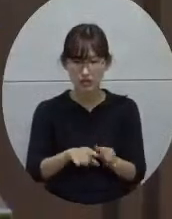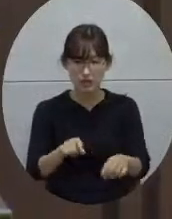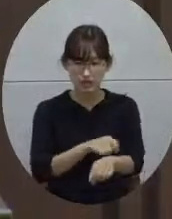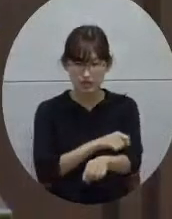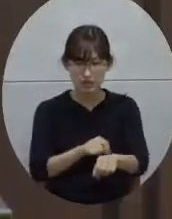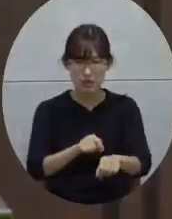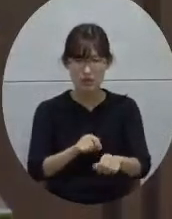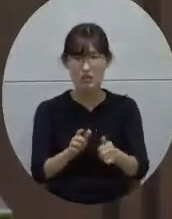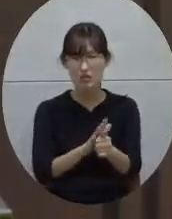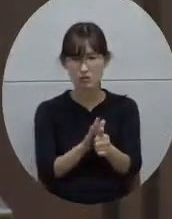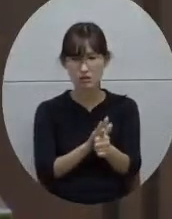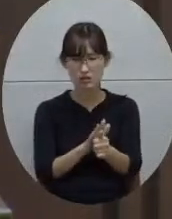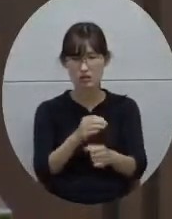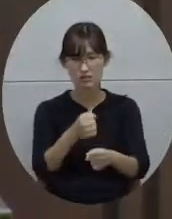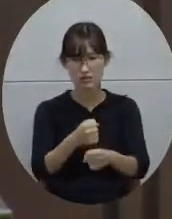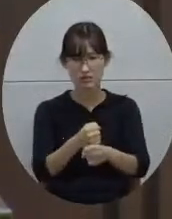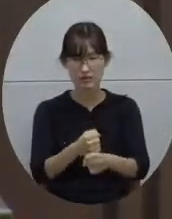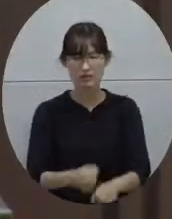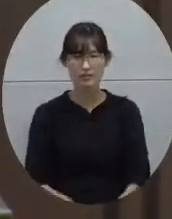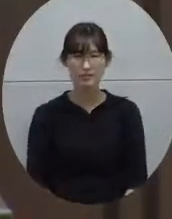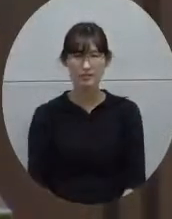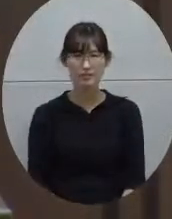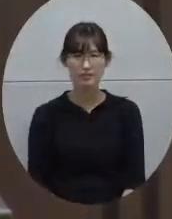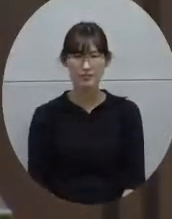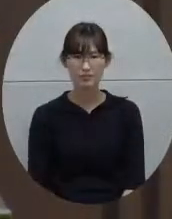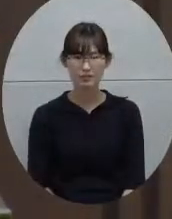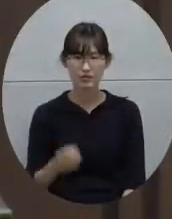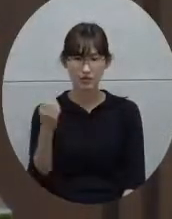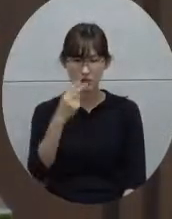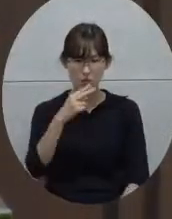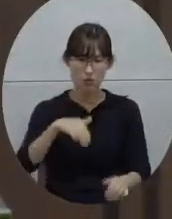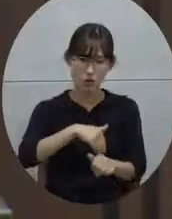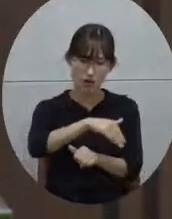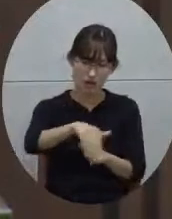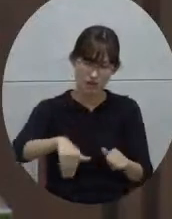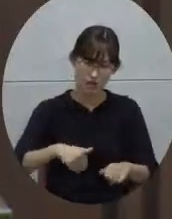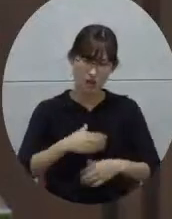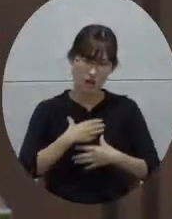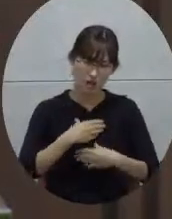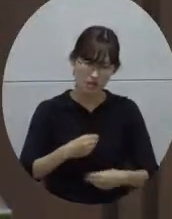힘쓰겠습니다. 환경과 안전에 대한 걱정도 덜어드리겠습니다.